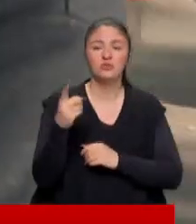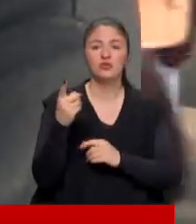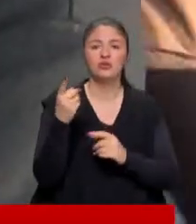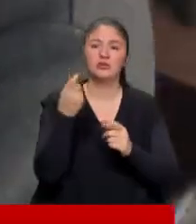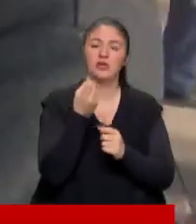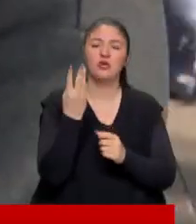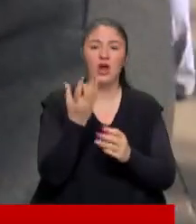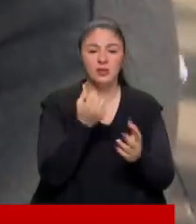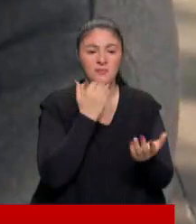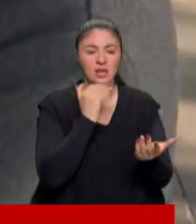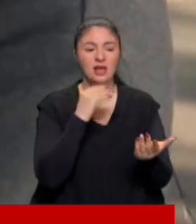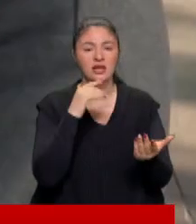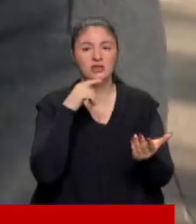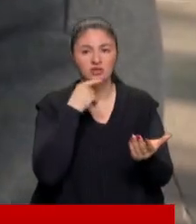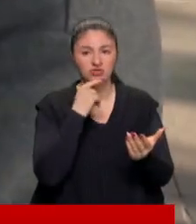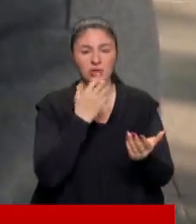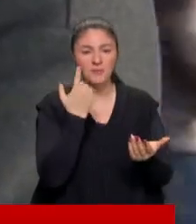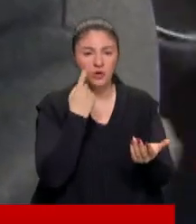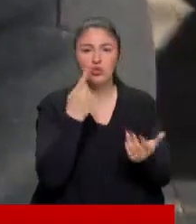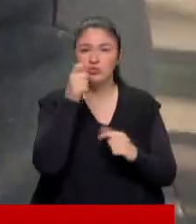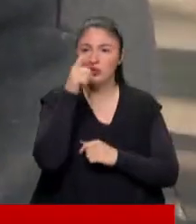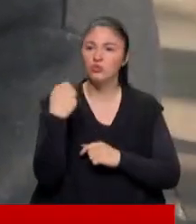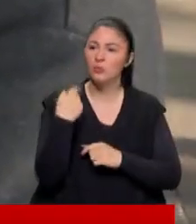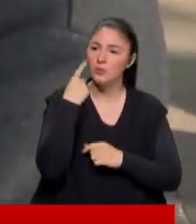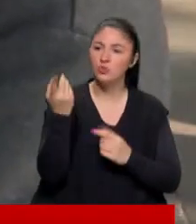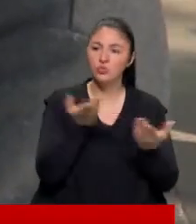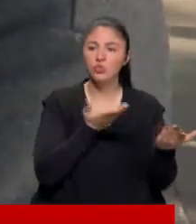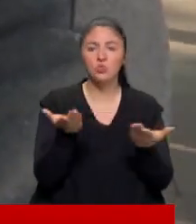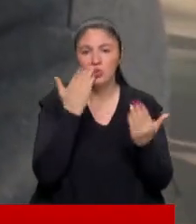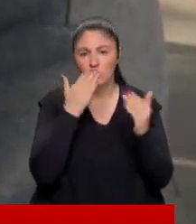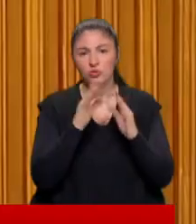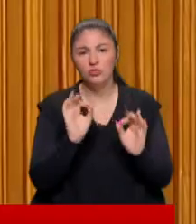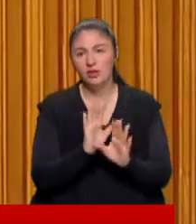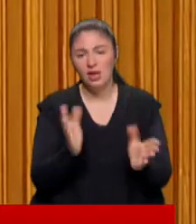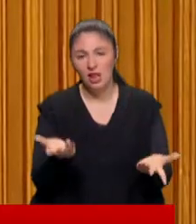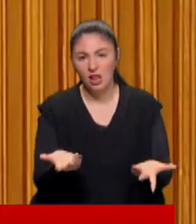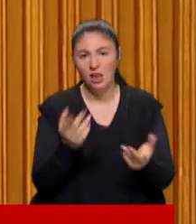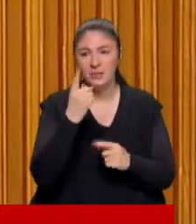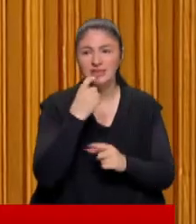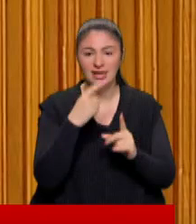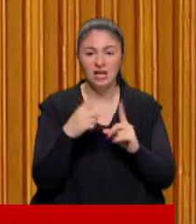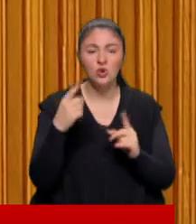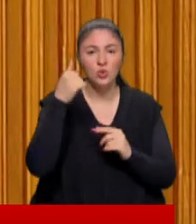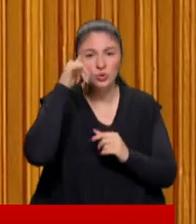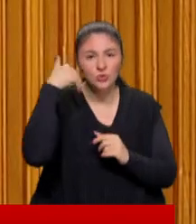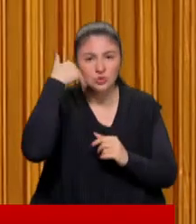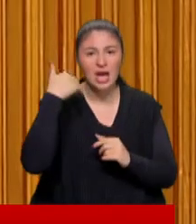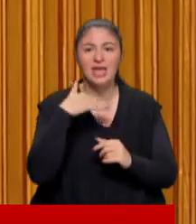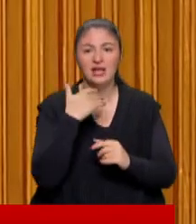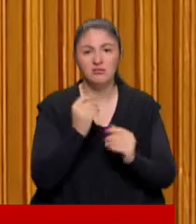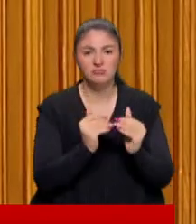Aldığın peynire bakıyorsun, zeytine bakıyorsun. TÜİK'in açıkladığına bakıyorsun, birbirini tutması mümkün değil yani. Bir yıllık kuzu etindeki